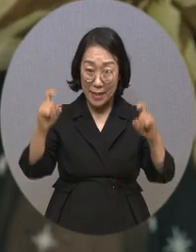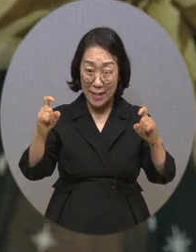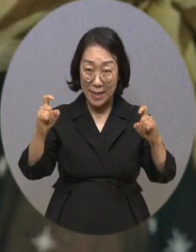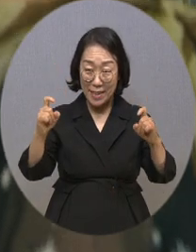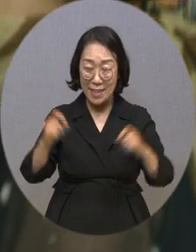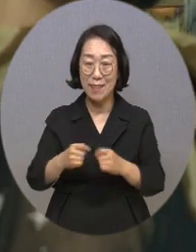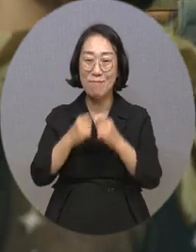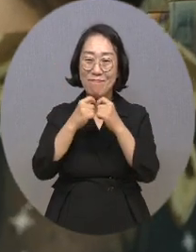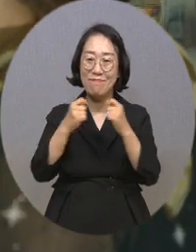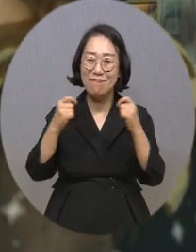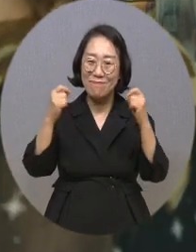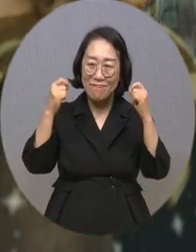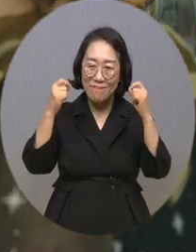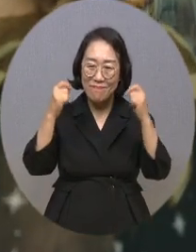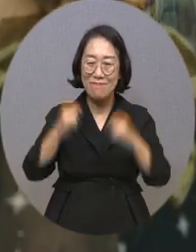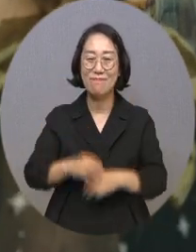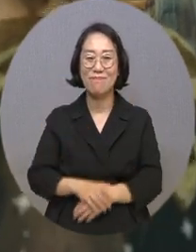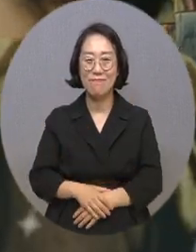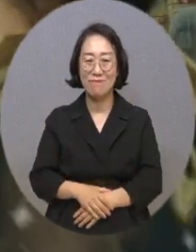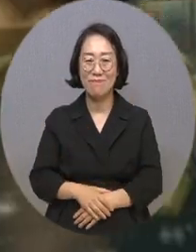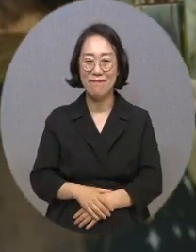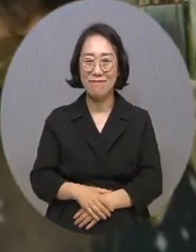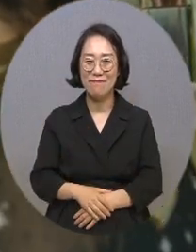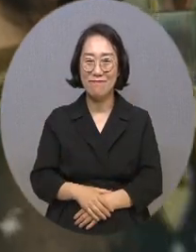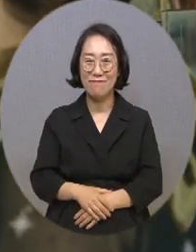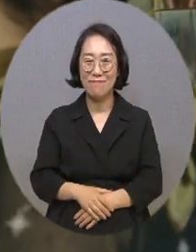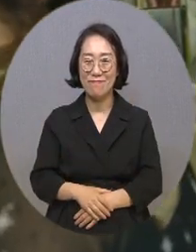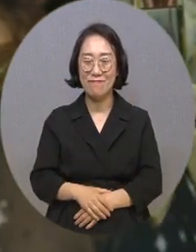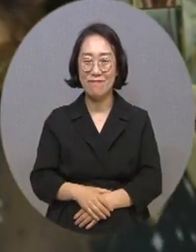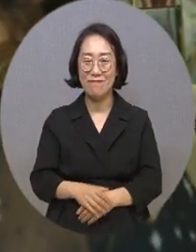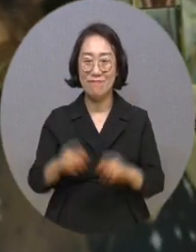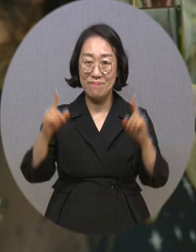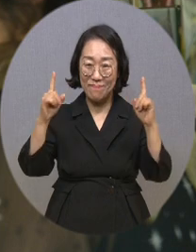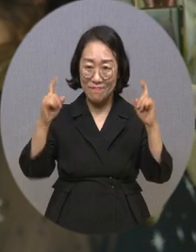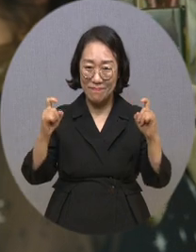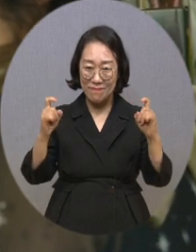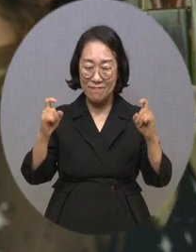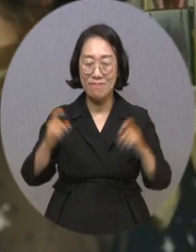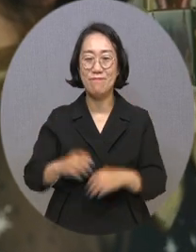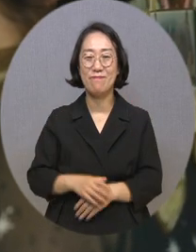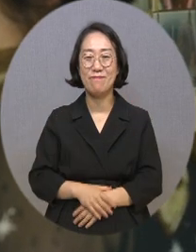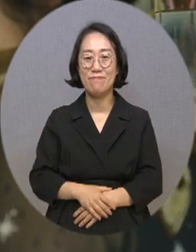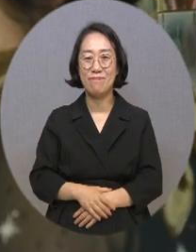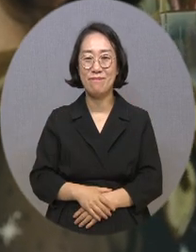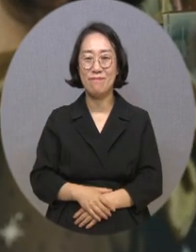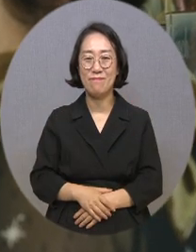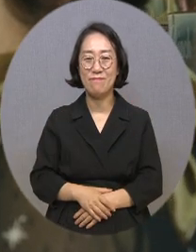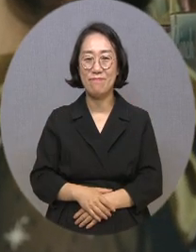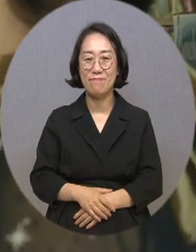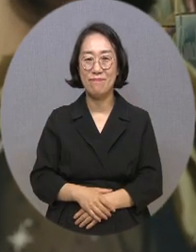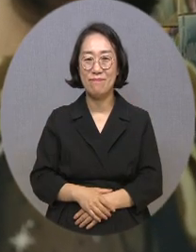얼굴에 웃음꽃 찍혔네. 너무 잘 찍을게요. 하나, 둘, 셋.